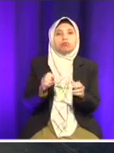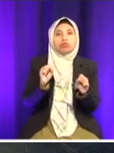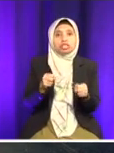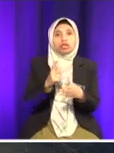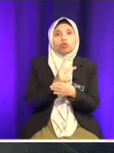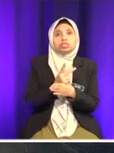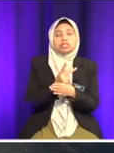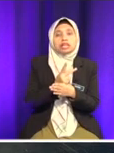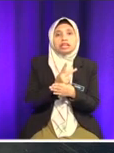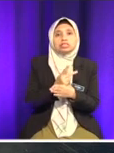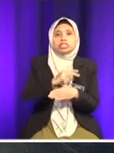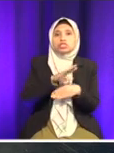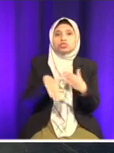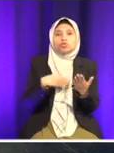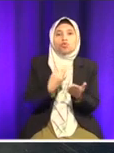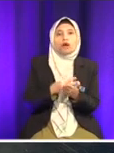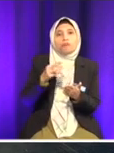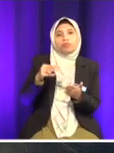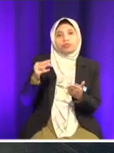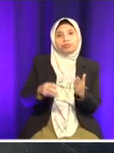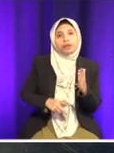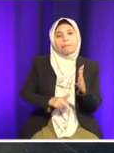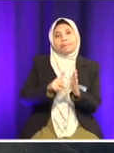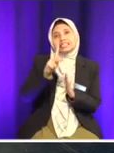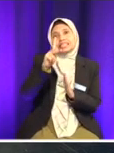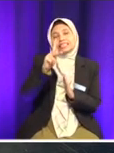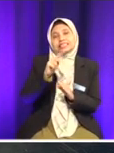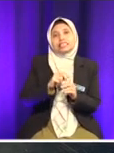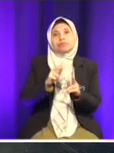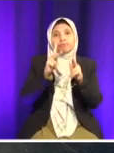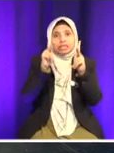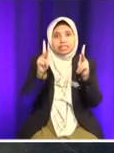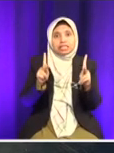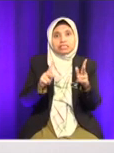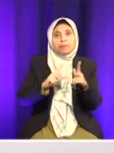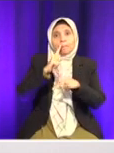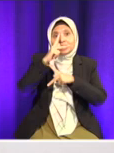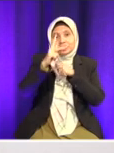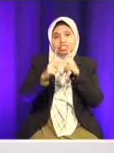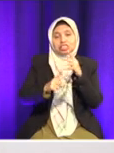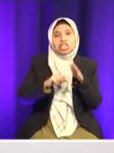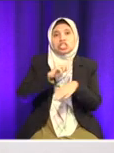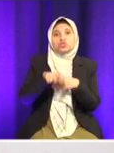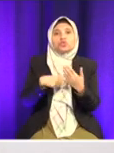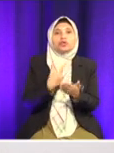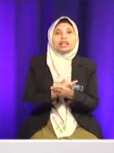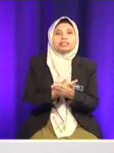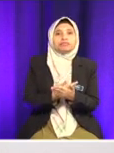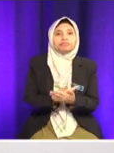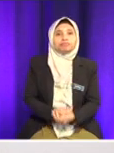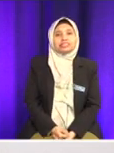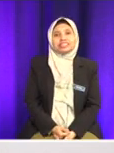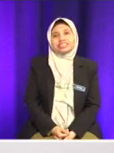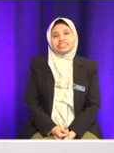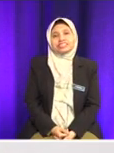prestasi keseluruhan murid-murid kita untuk kasar ini Oke prestasi keseluruhan anak saya baca dari host ke eh tak perlu